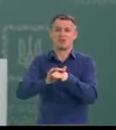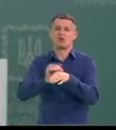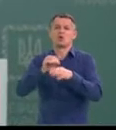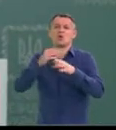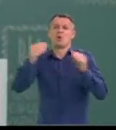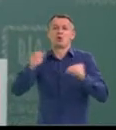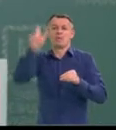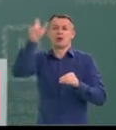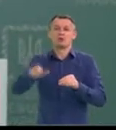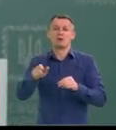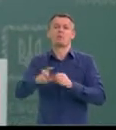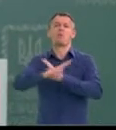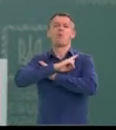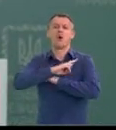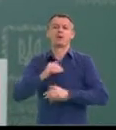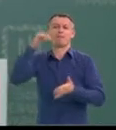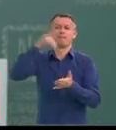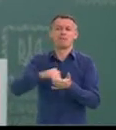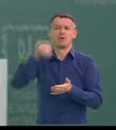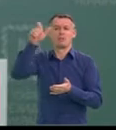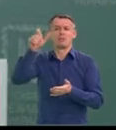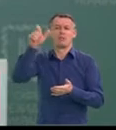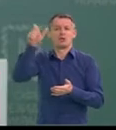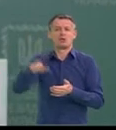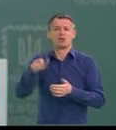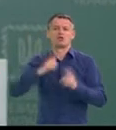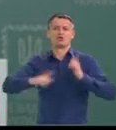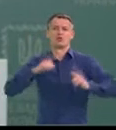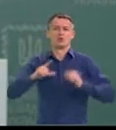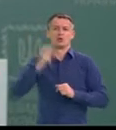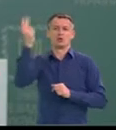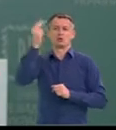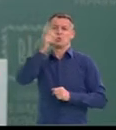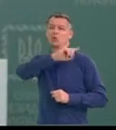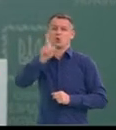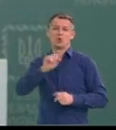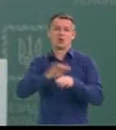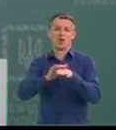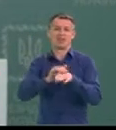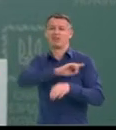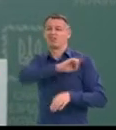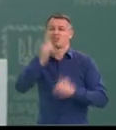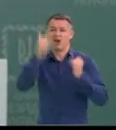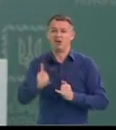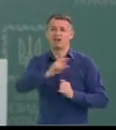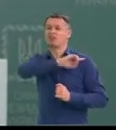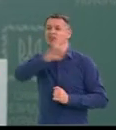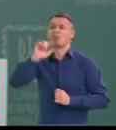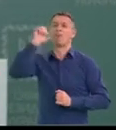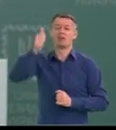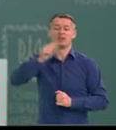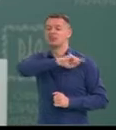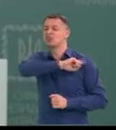сотні жертв, тисячі і тисячі страждань, і Бог не пробачить ні сьогодні, ні завтра,